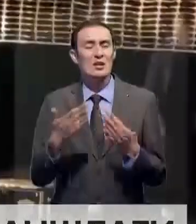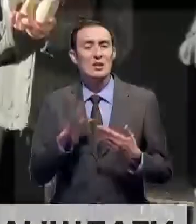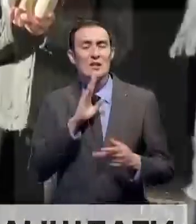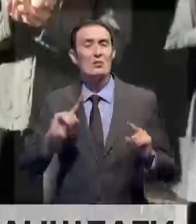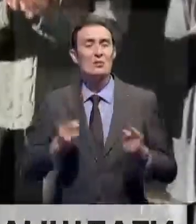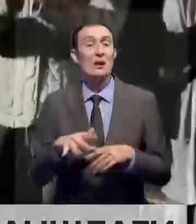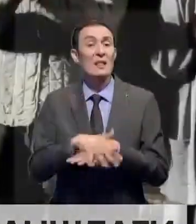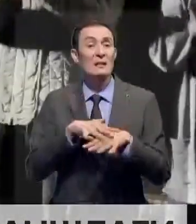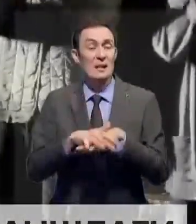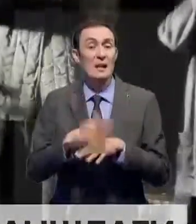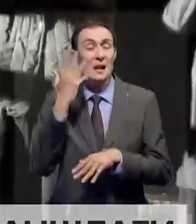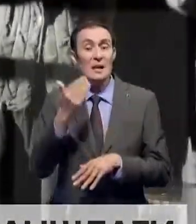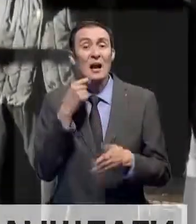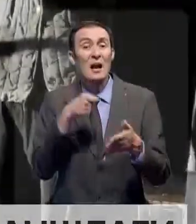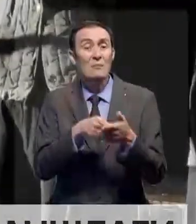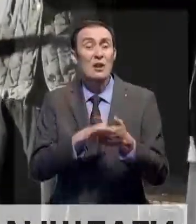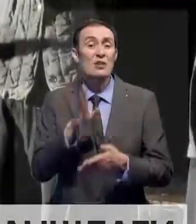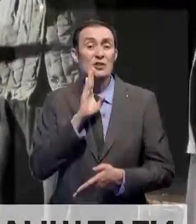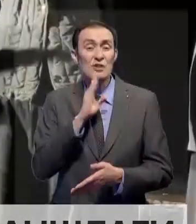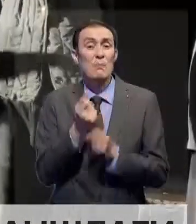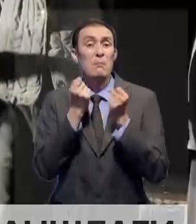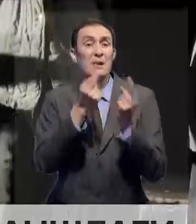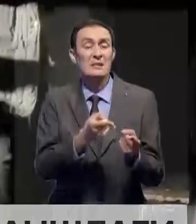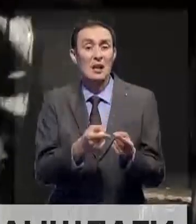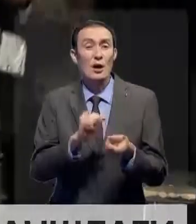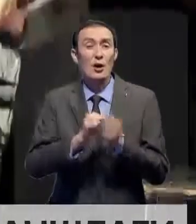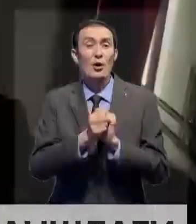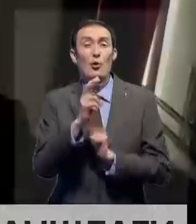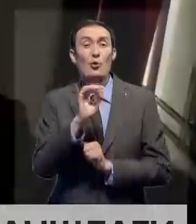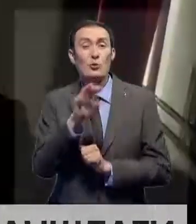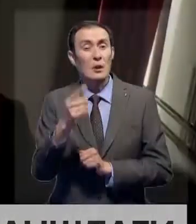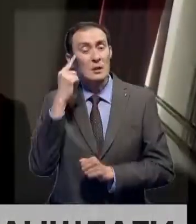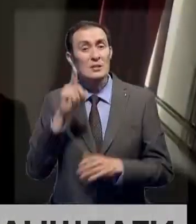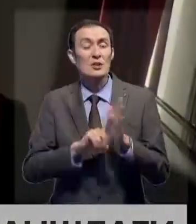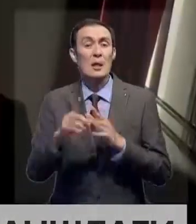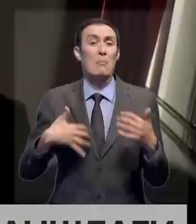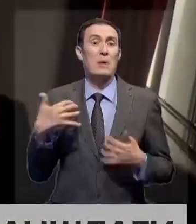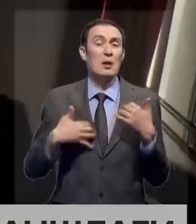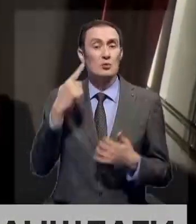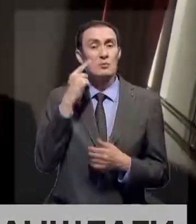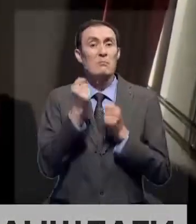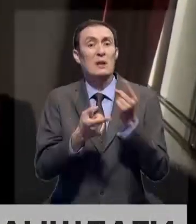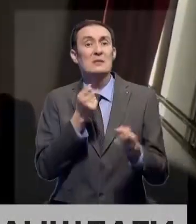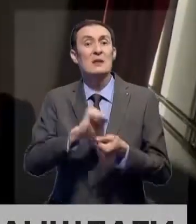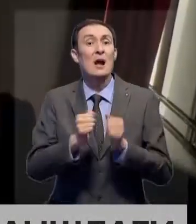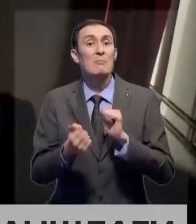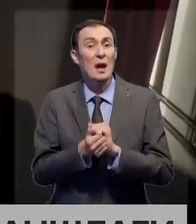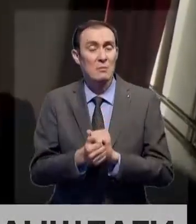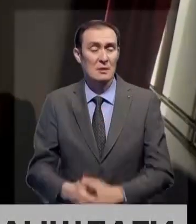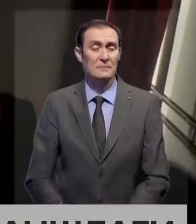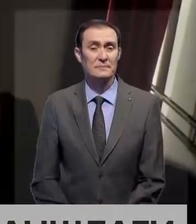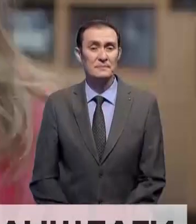местного населения, когда те подкармливали женщин, бросая им курт. А узницы сначала боялись и думали, что их забрасывают